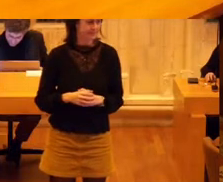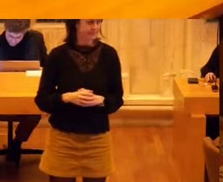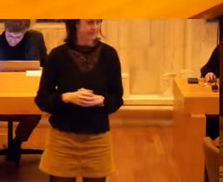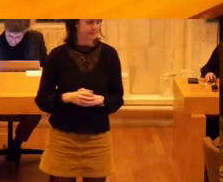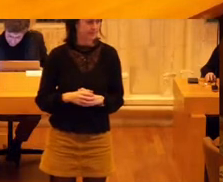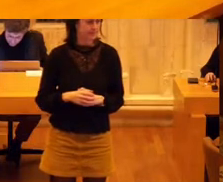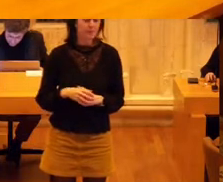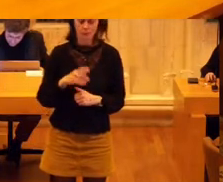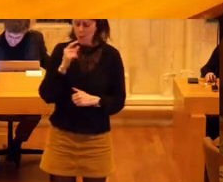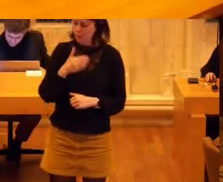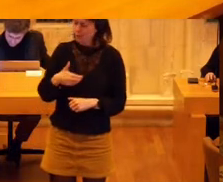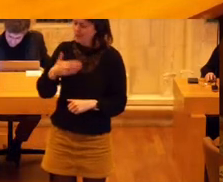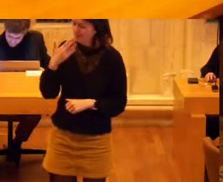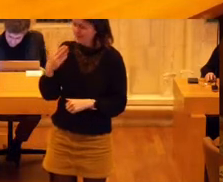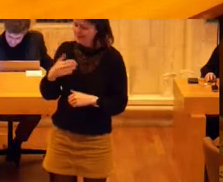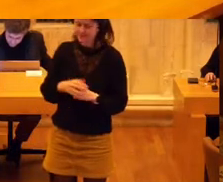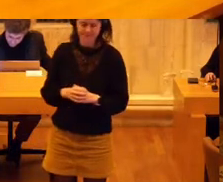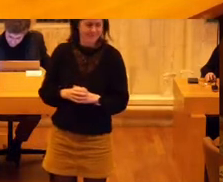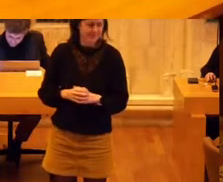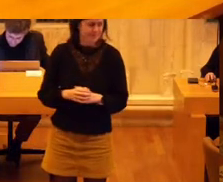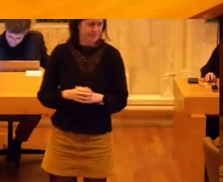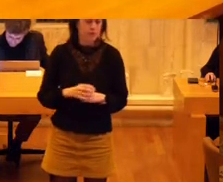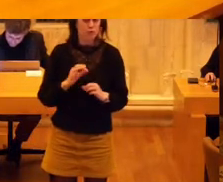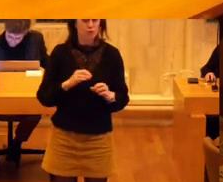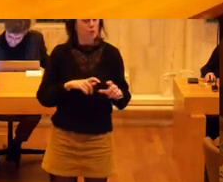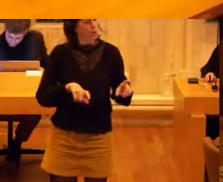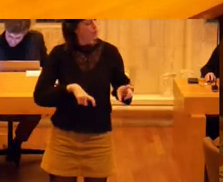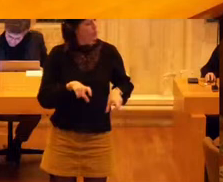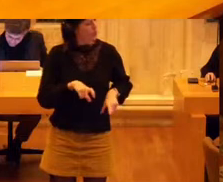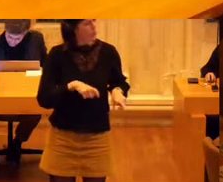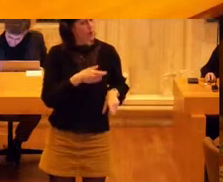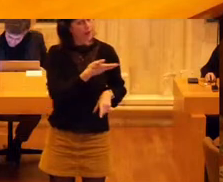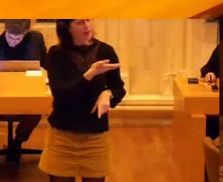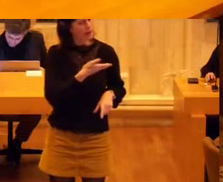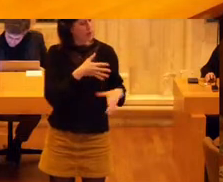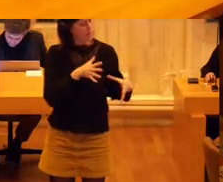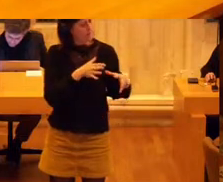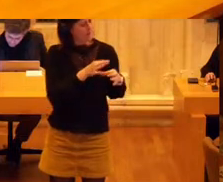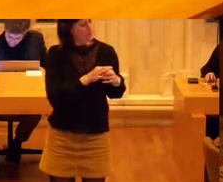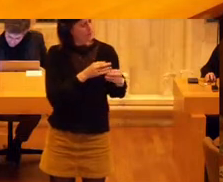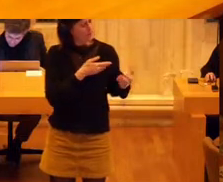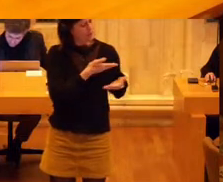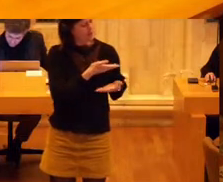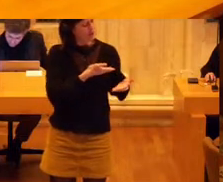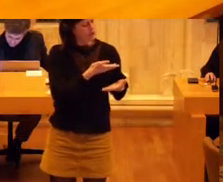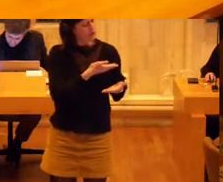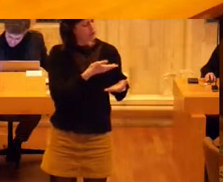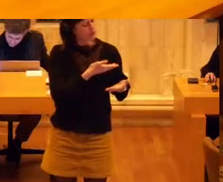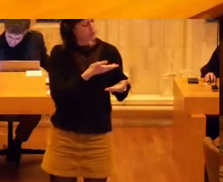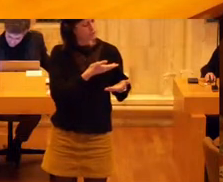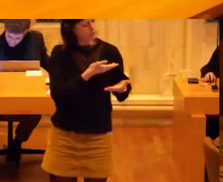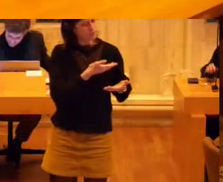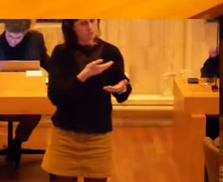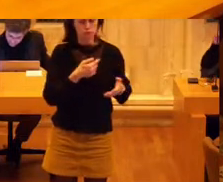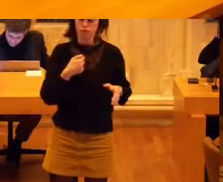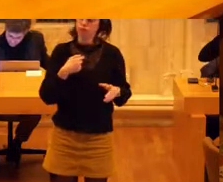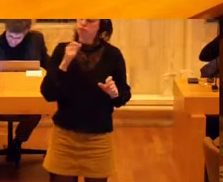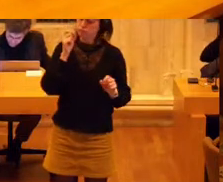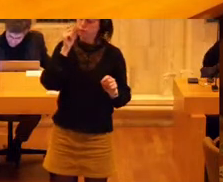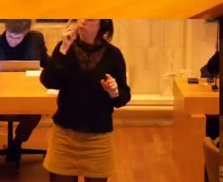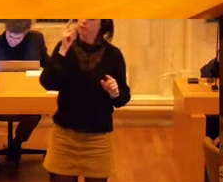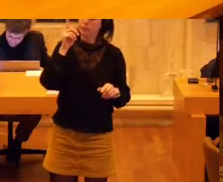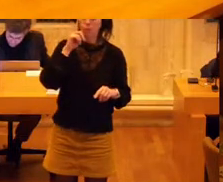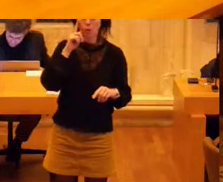Oui, monsieur le maire, je vous remercie après en avoir échangé avec les collègues de la minorité. On s'étonne que ces quatre